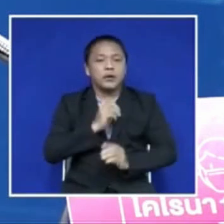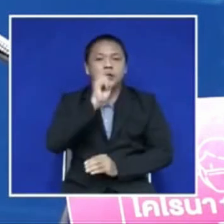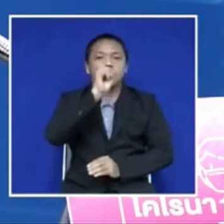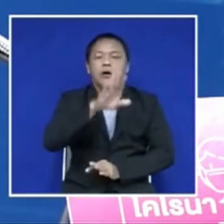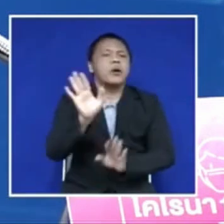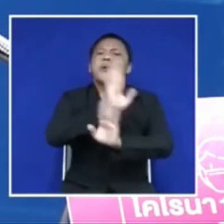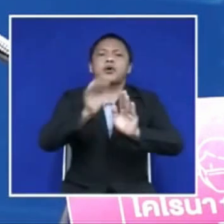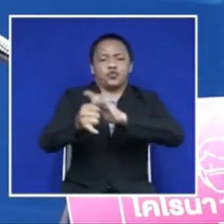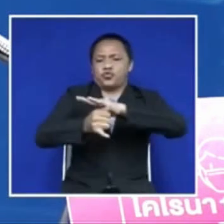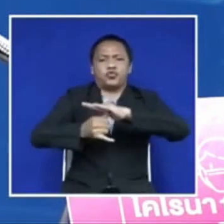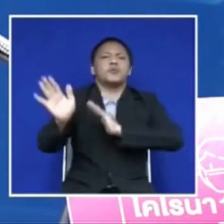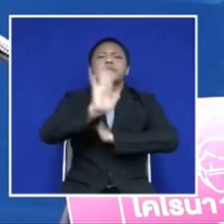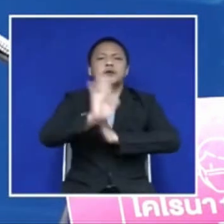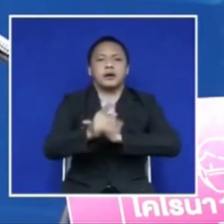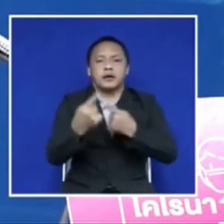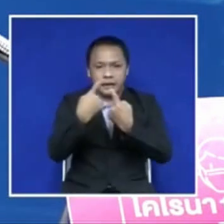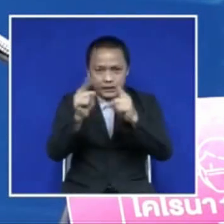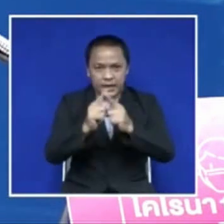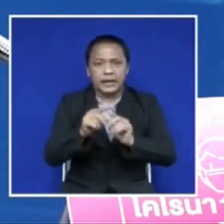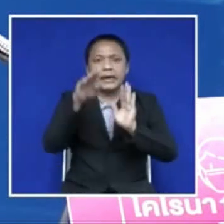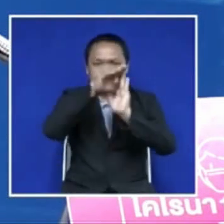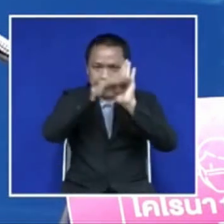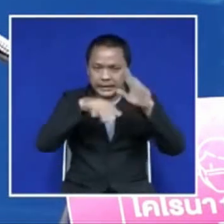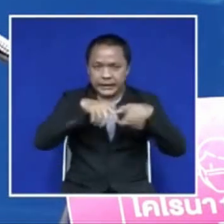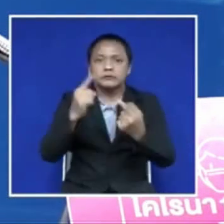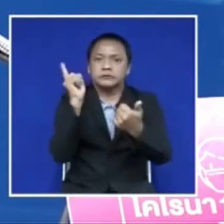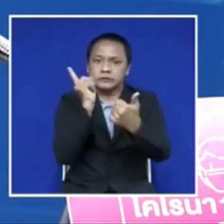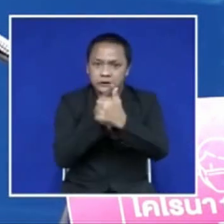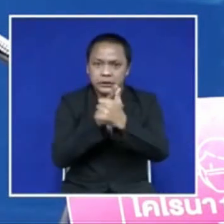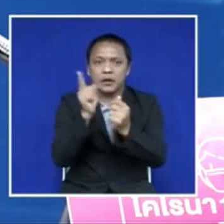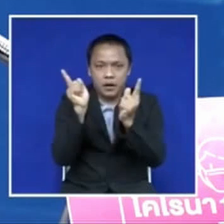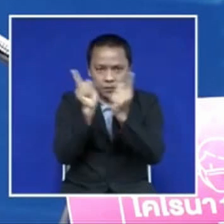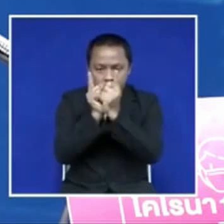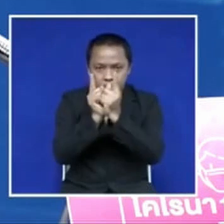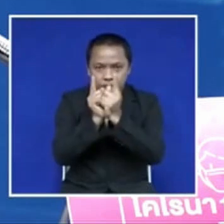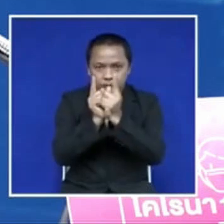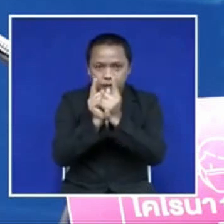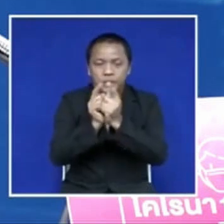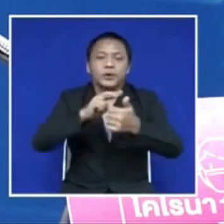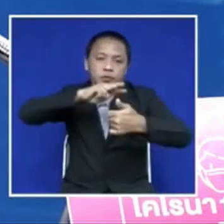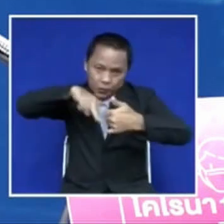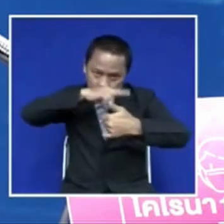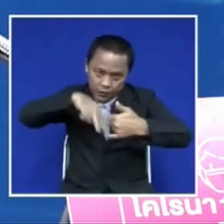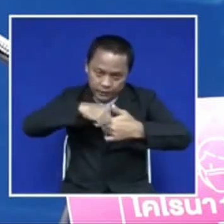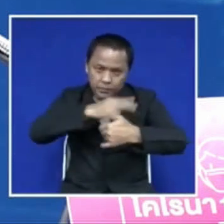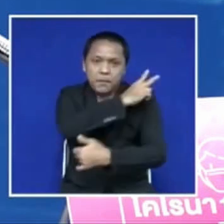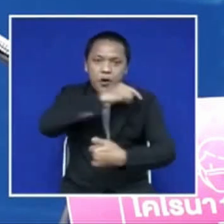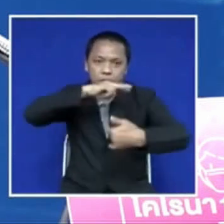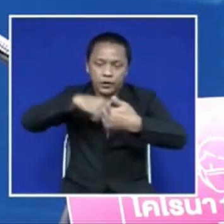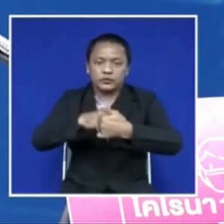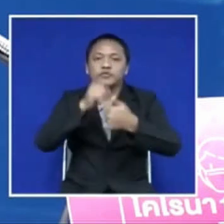สอบถามว่าต้องถูกกับตัวหรือไม่คือก่อนหน้านี้เนี่ยเขาก็มีทั้งทีมหาเสียงของบางพรรคลงไปมีทั้งบรรดา